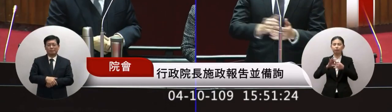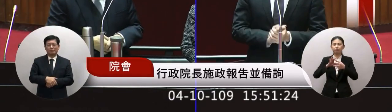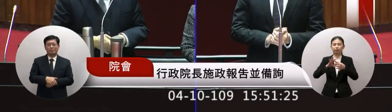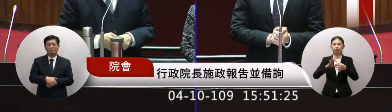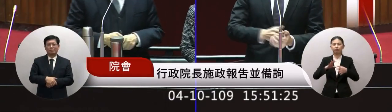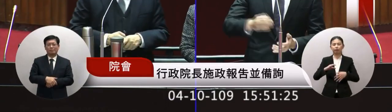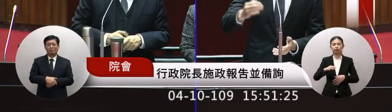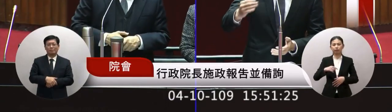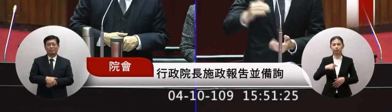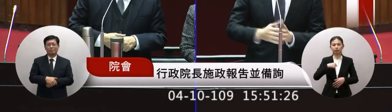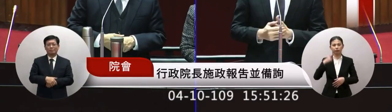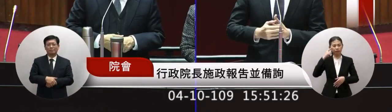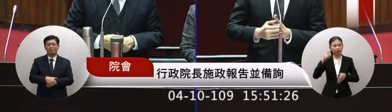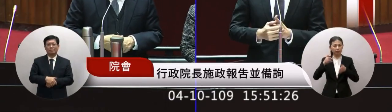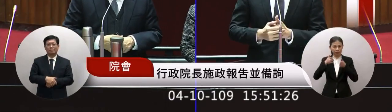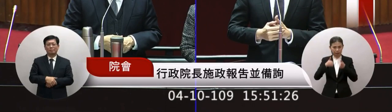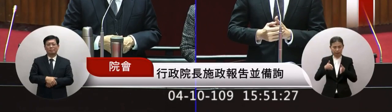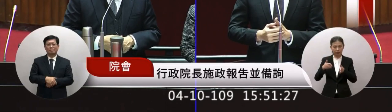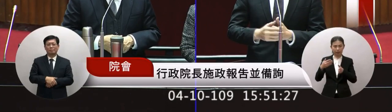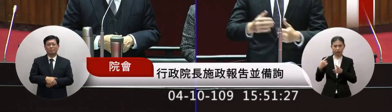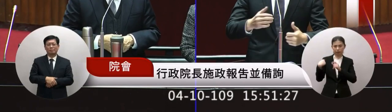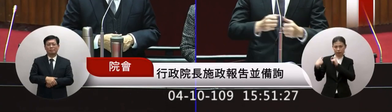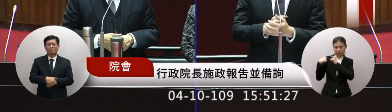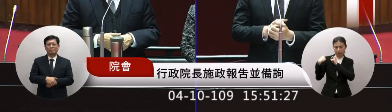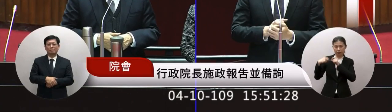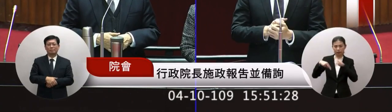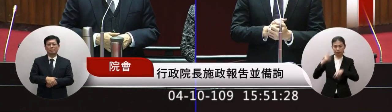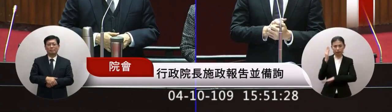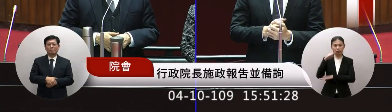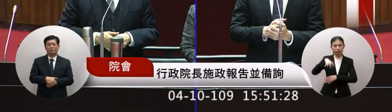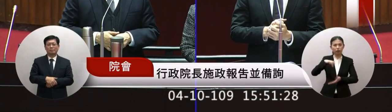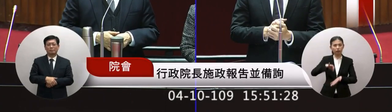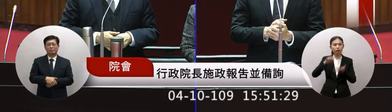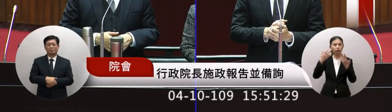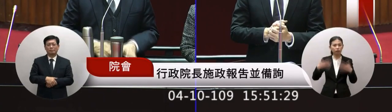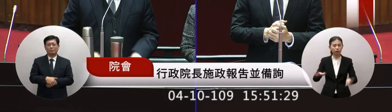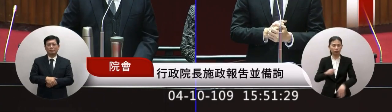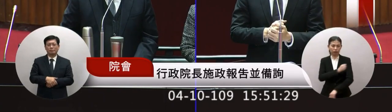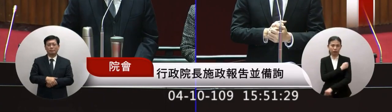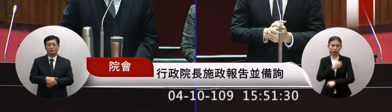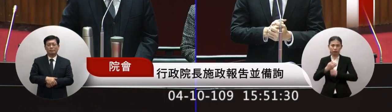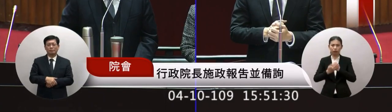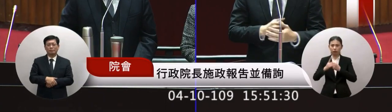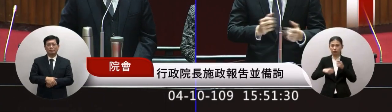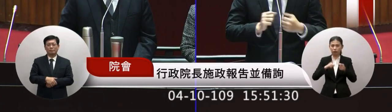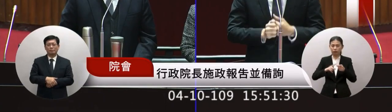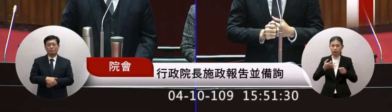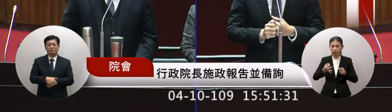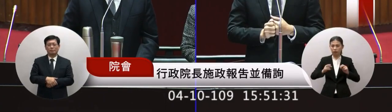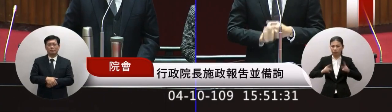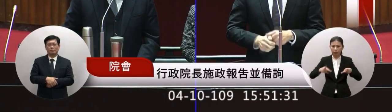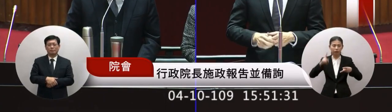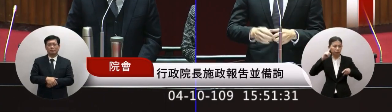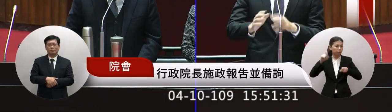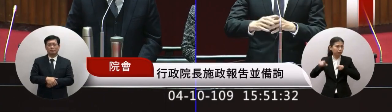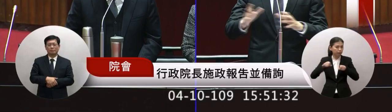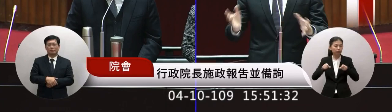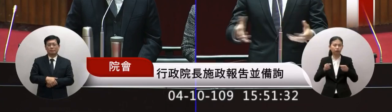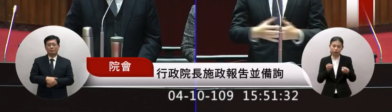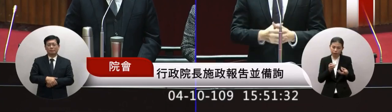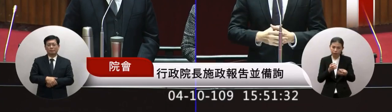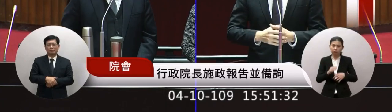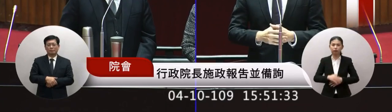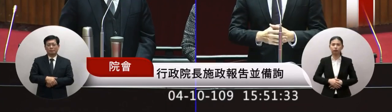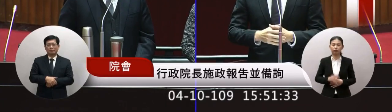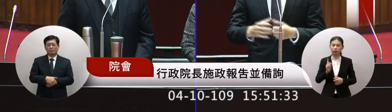落来是要针对进前这个行政院都提过这个劳保年金的这个改革方案来讨论一下哈。因为我认为年